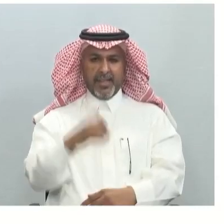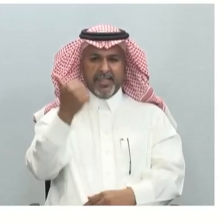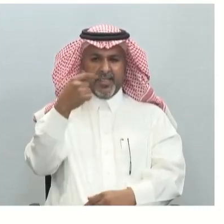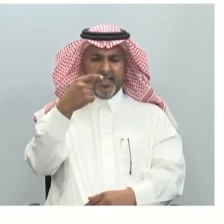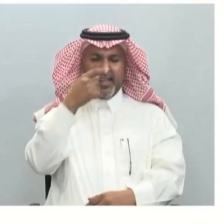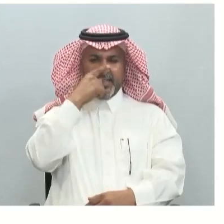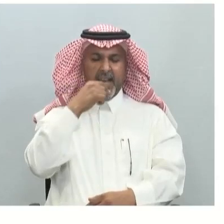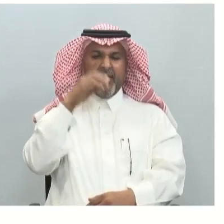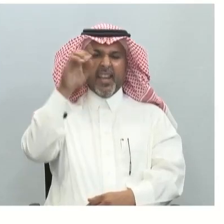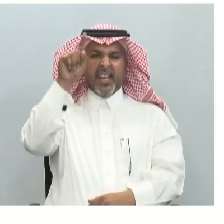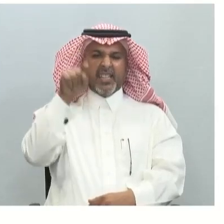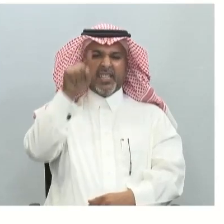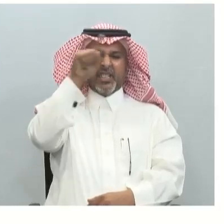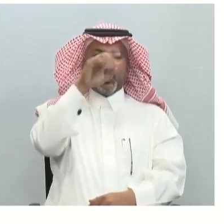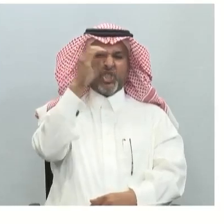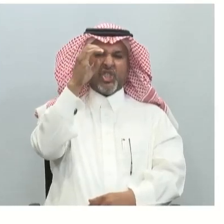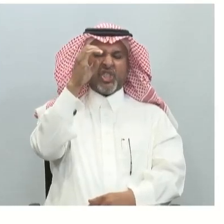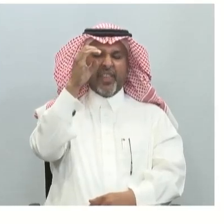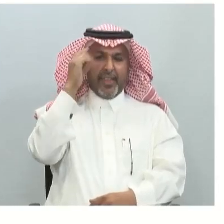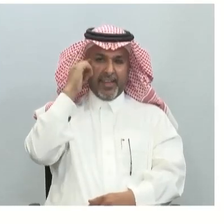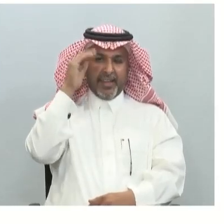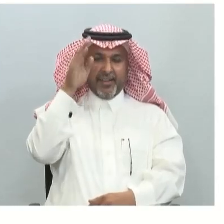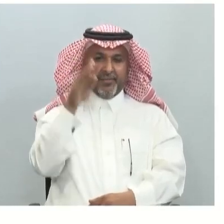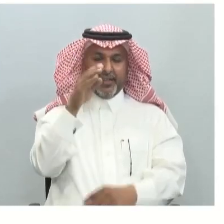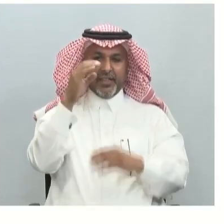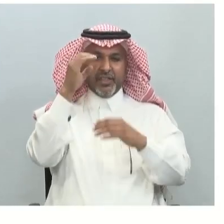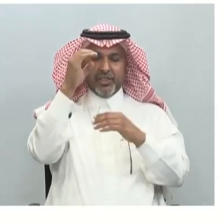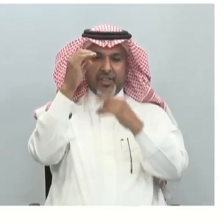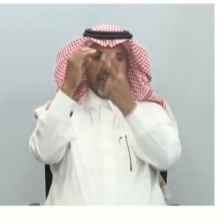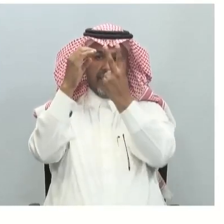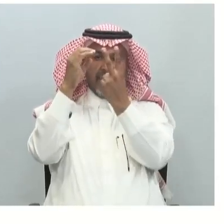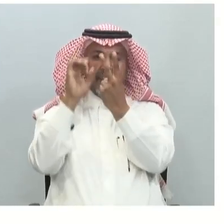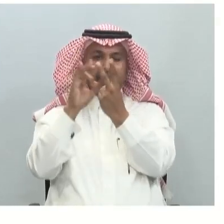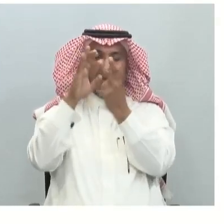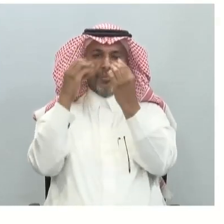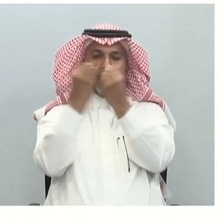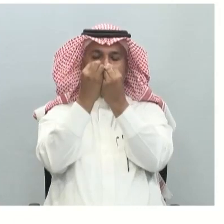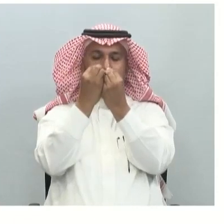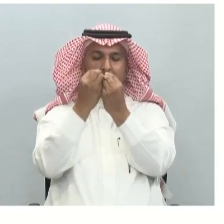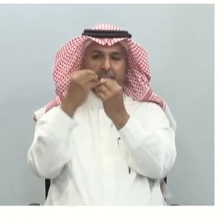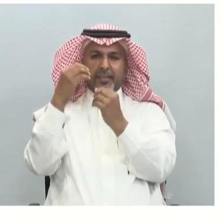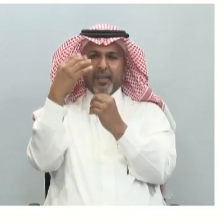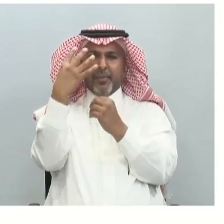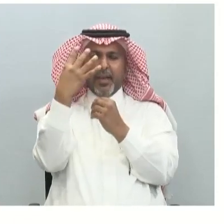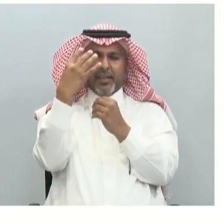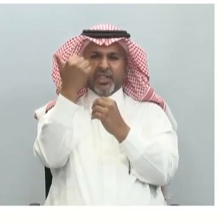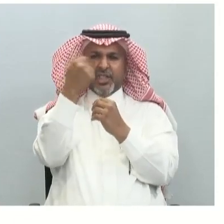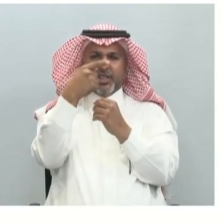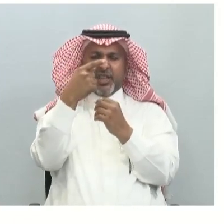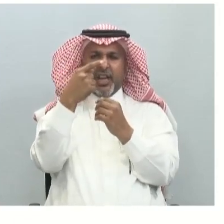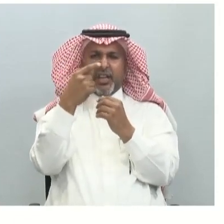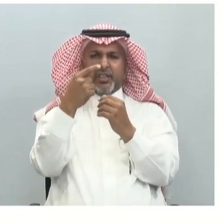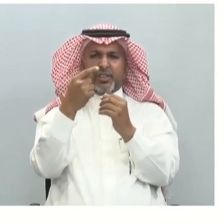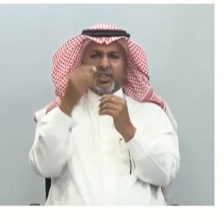كيف اتخلص من التربيع هنا احسنتم ممتاز واخذوا الجذر التربيعي للطرفين راح يروح التربيع مع الجذر راح يبقى لي ما بداخل القوس